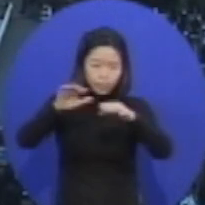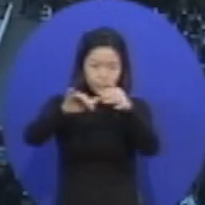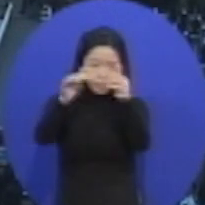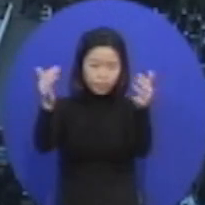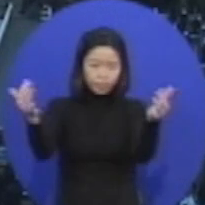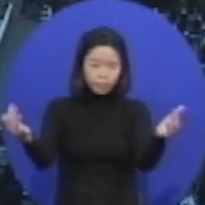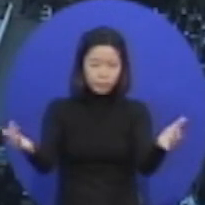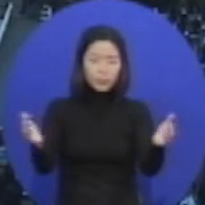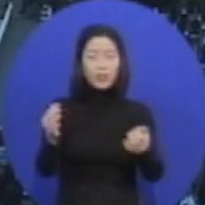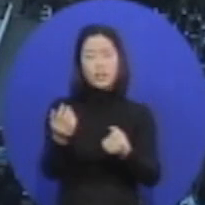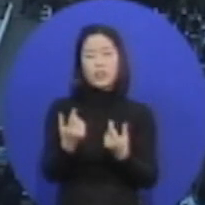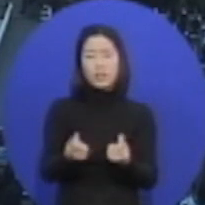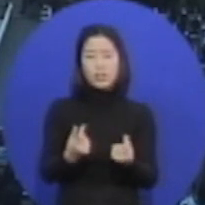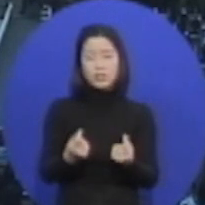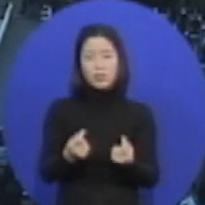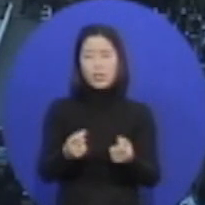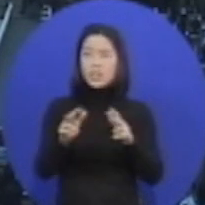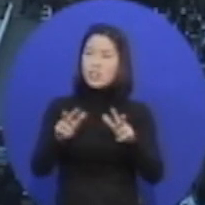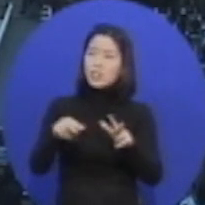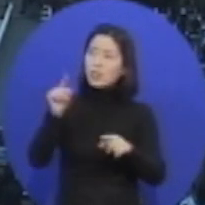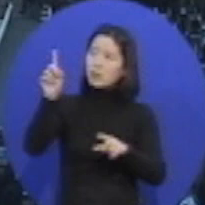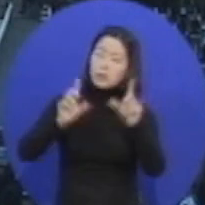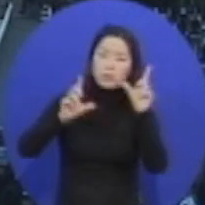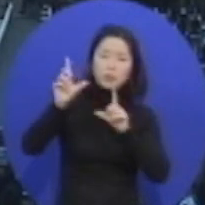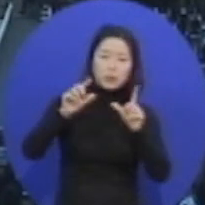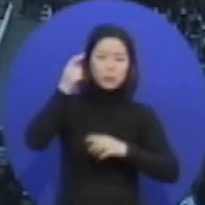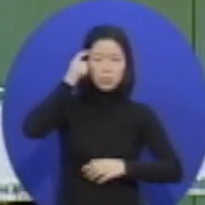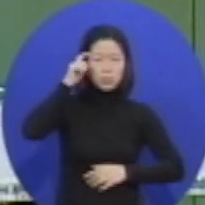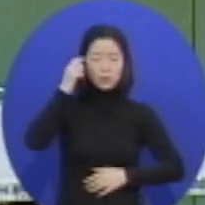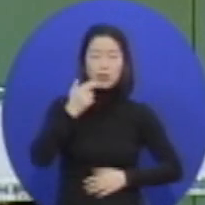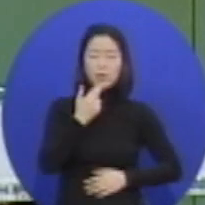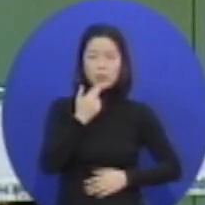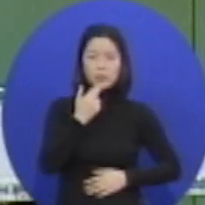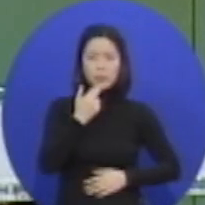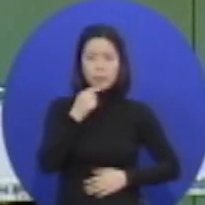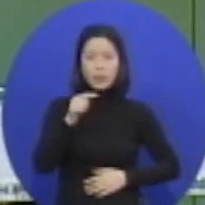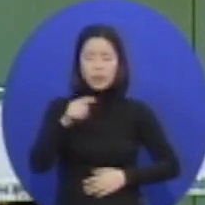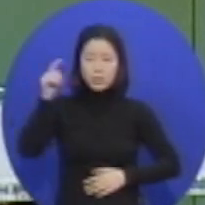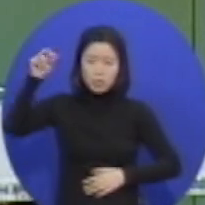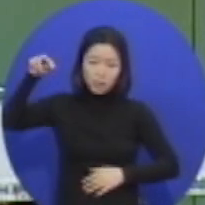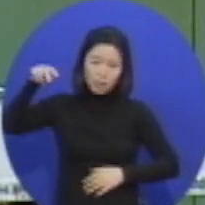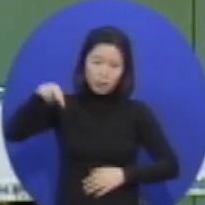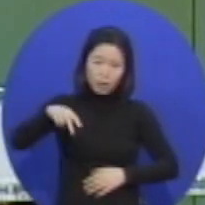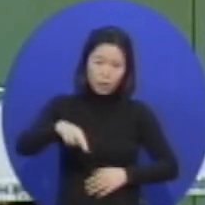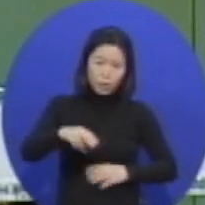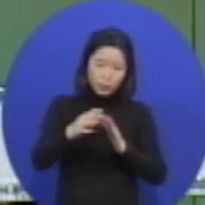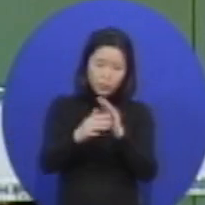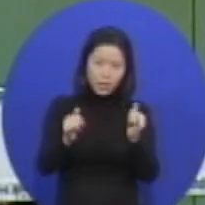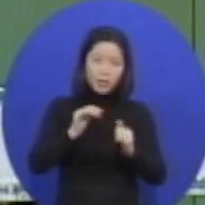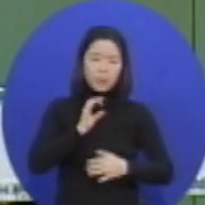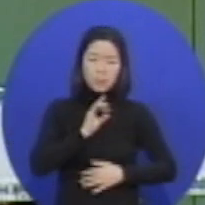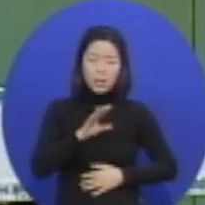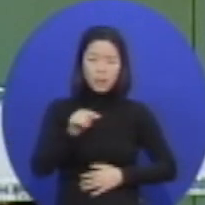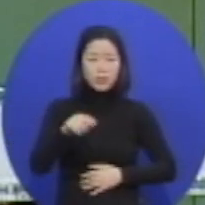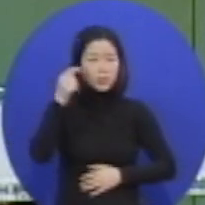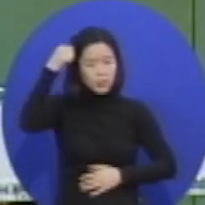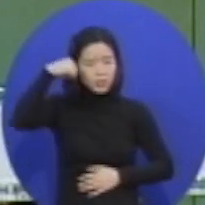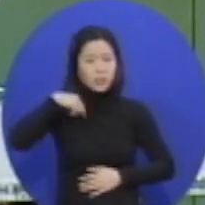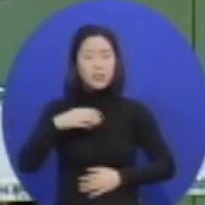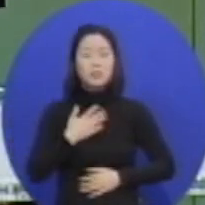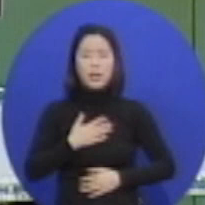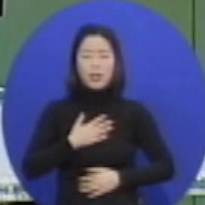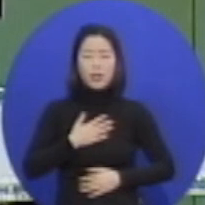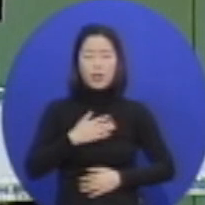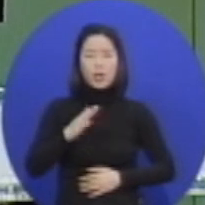상황이 거의 상상도 안 됩니다 그때 여기 내려와 번 분들만 지금 그 느낌을 알 정도에요 저희